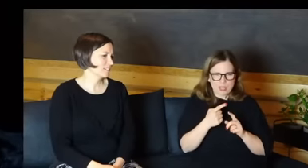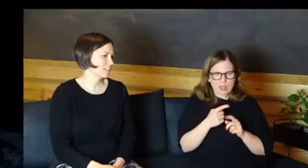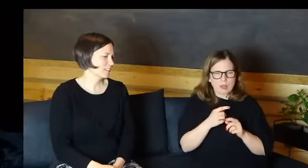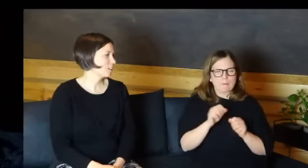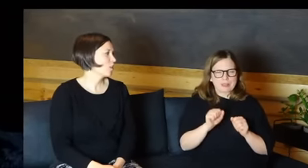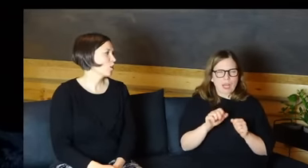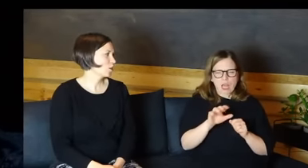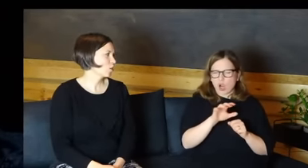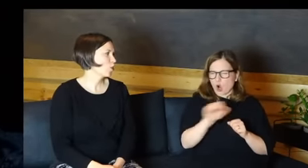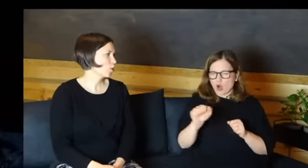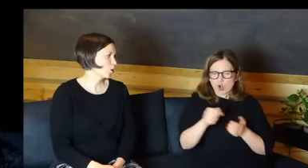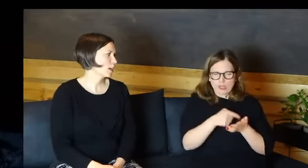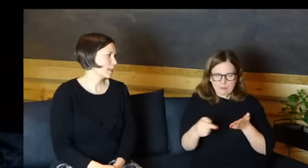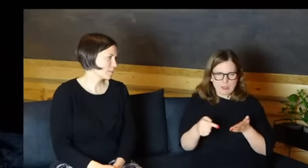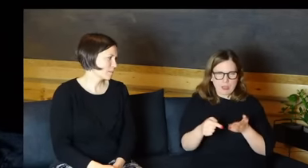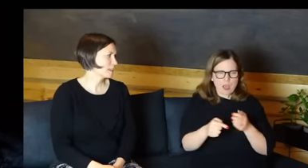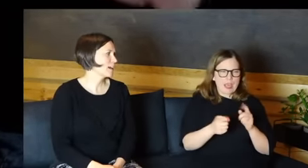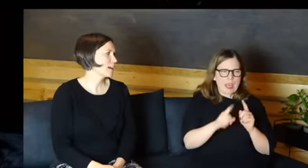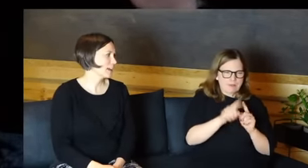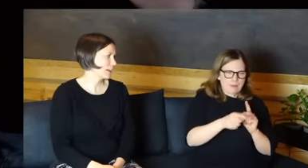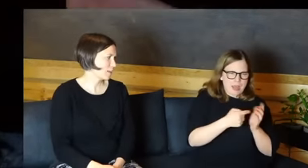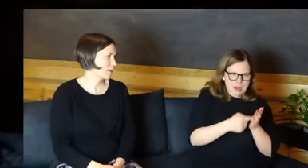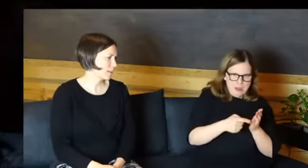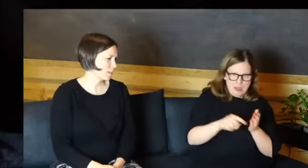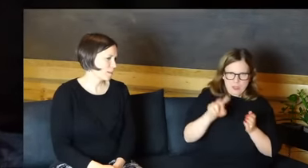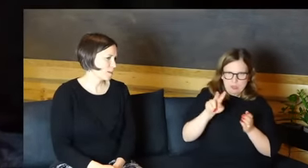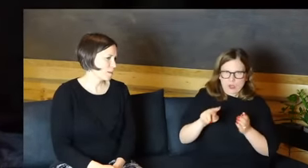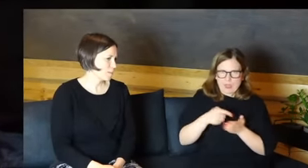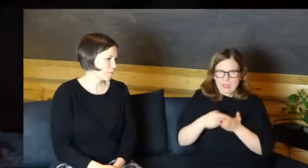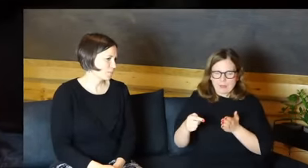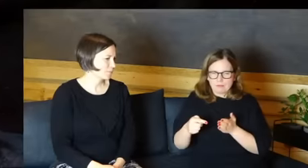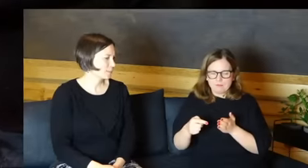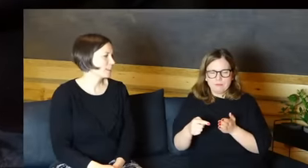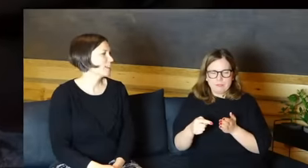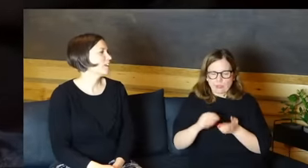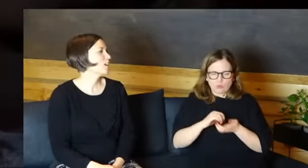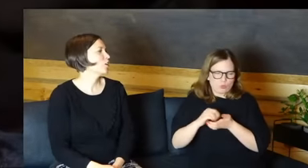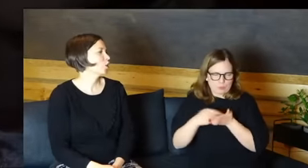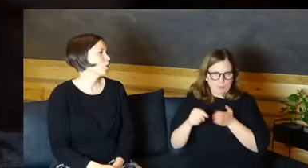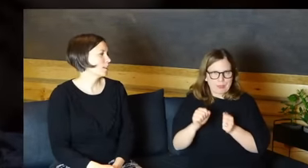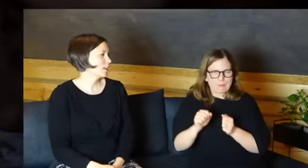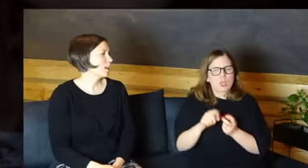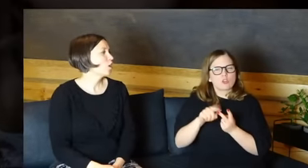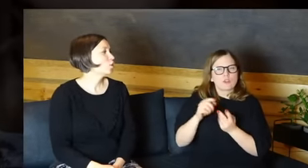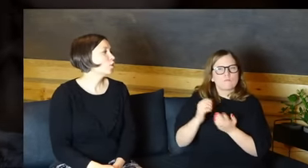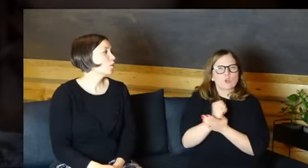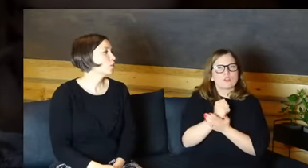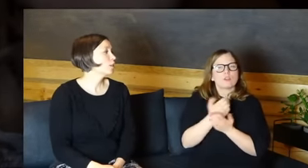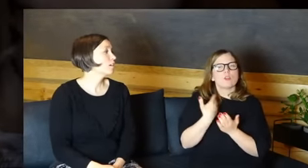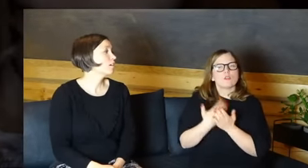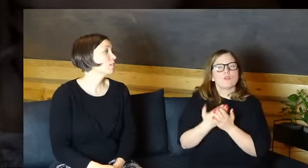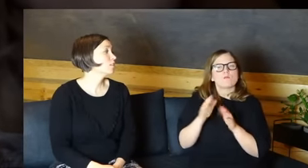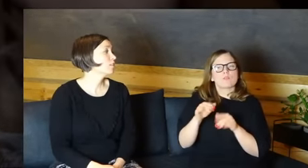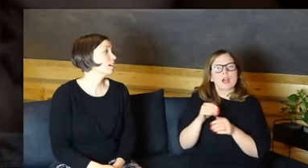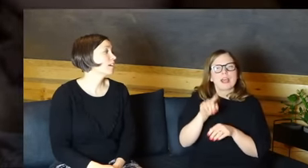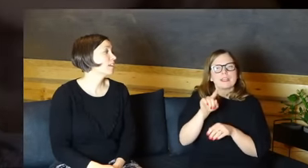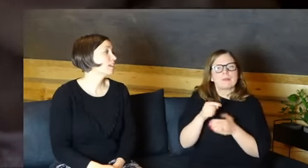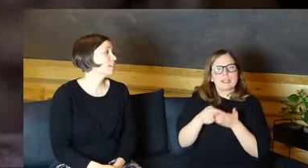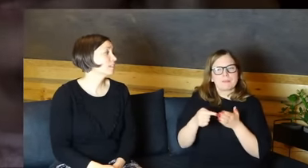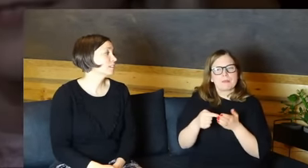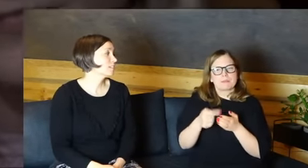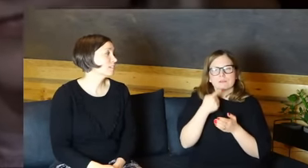nimi, niin tämä on helpompaa. Tämä toinen voittaja aiheuttaa ehkä spekulaatiota, koska tässä on vain etunimi.